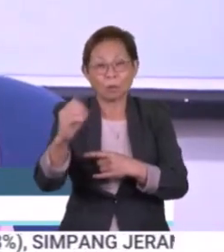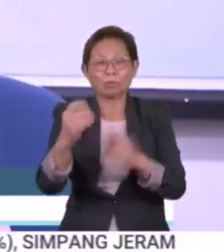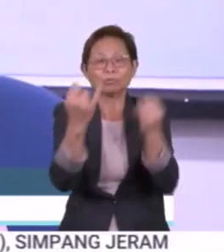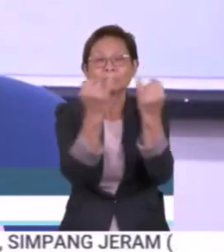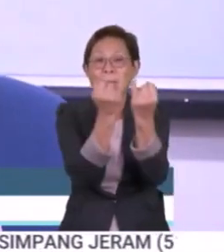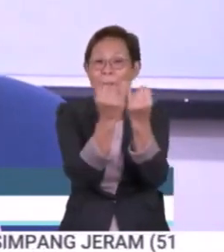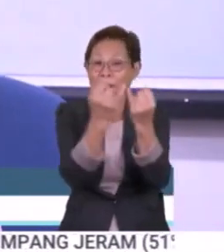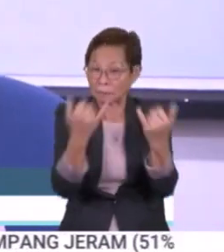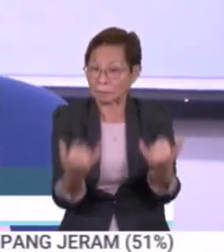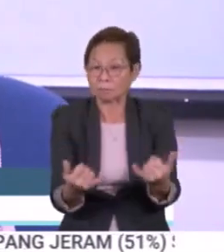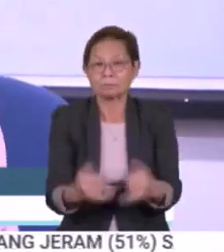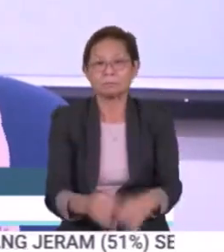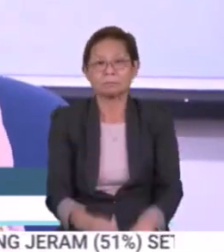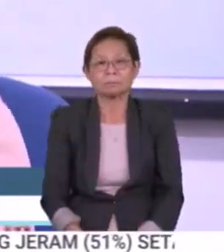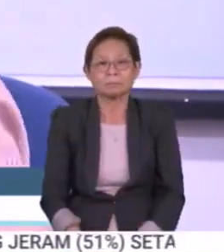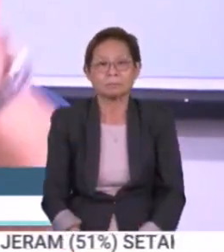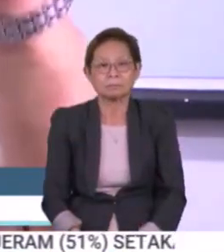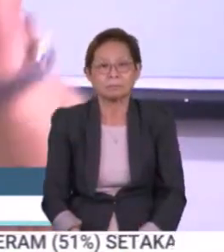daerah